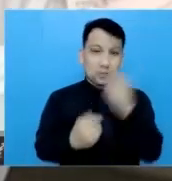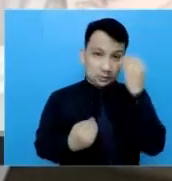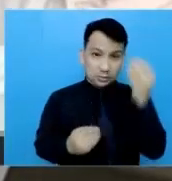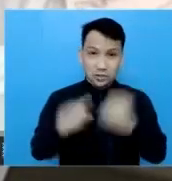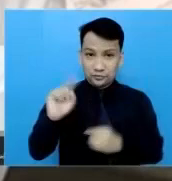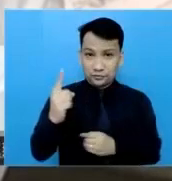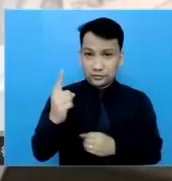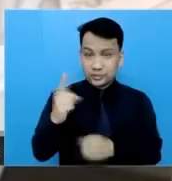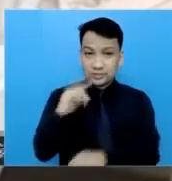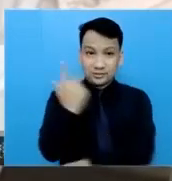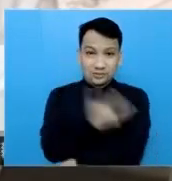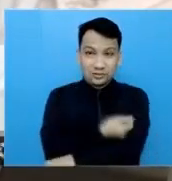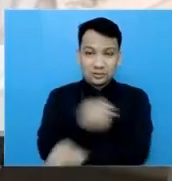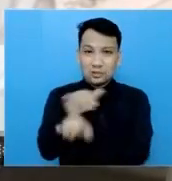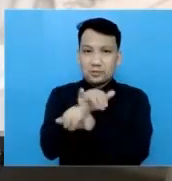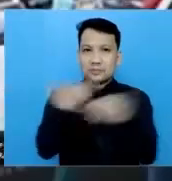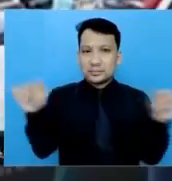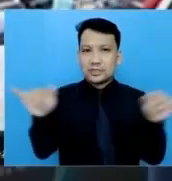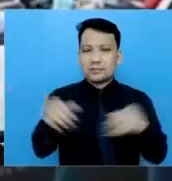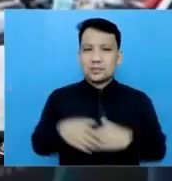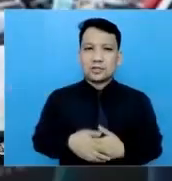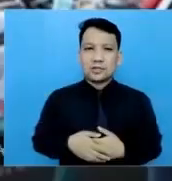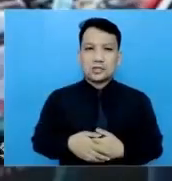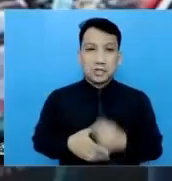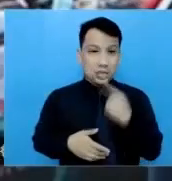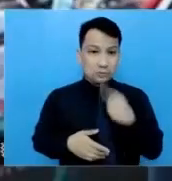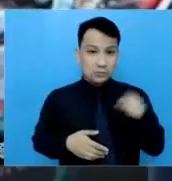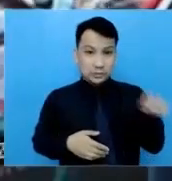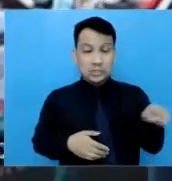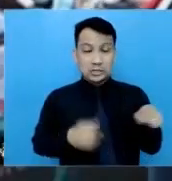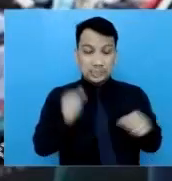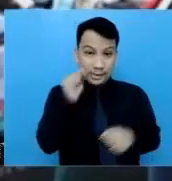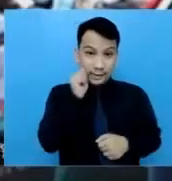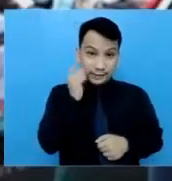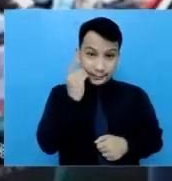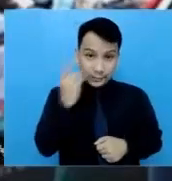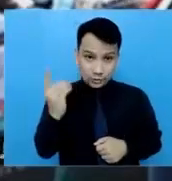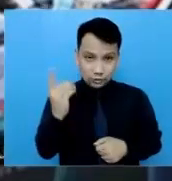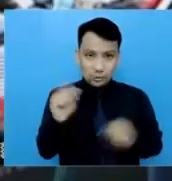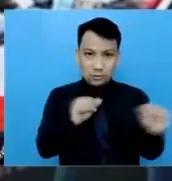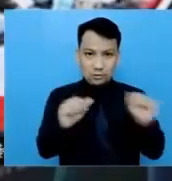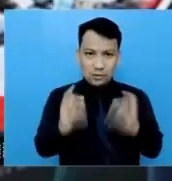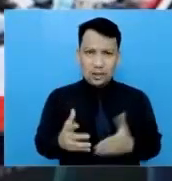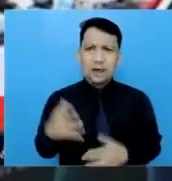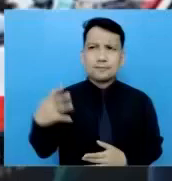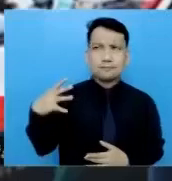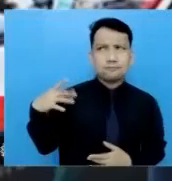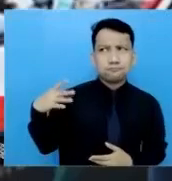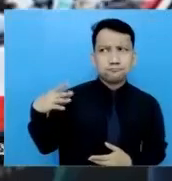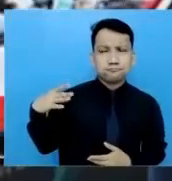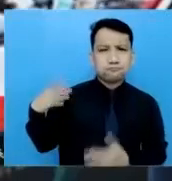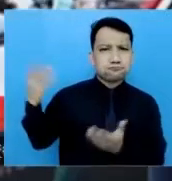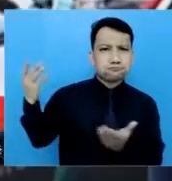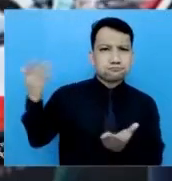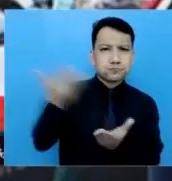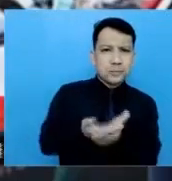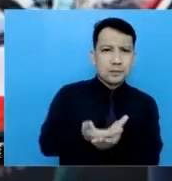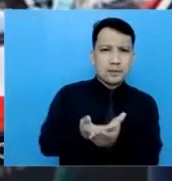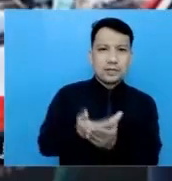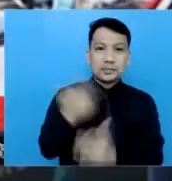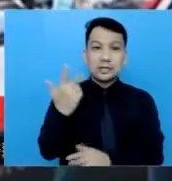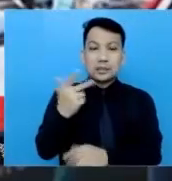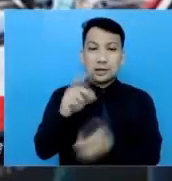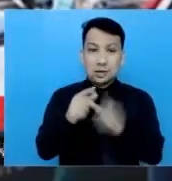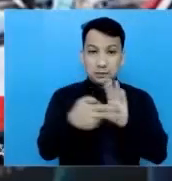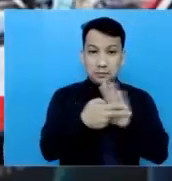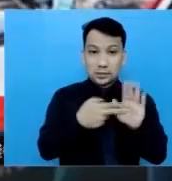ibang bansa. Sa sitwasyon na aktres na si Alice Dixon mababatid na inintay niya mismo makarating sa Pilipinas ang Pfizer doses.